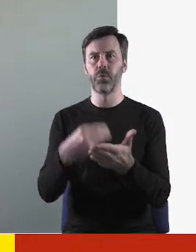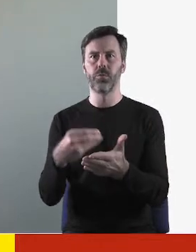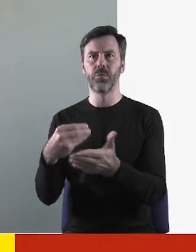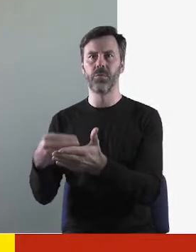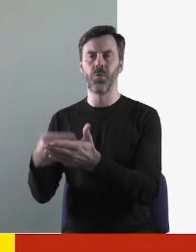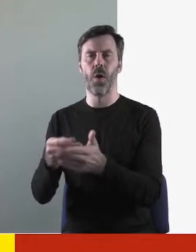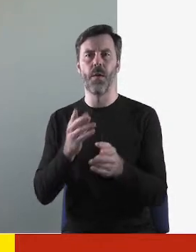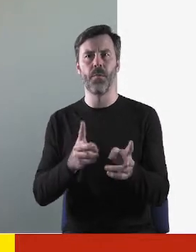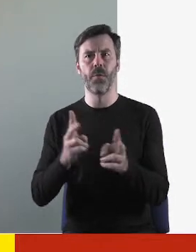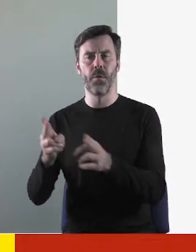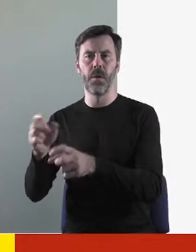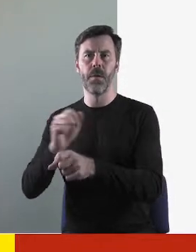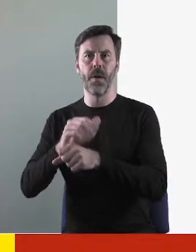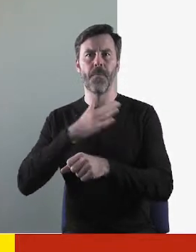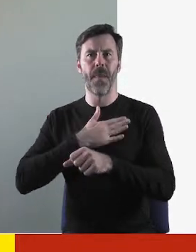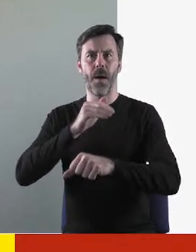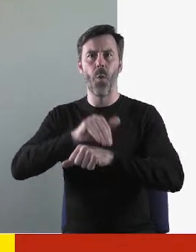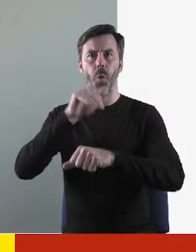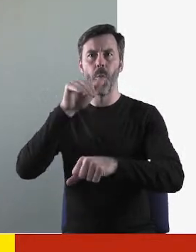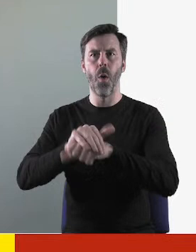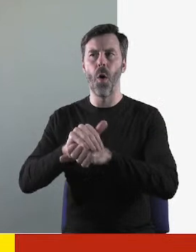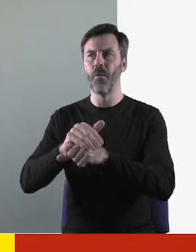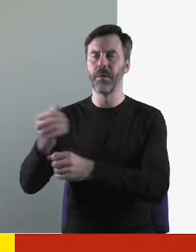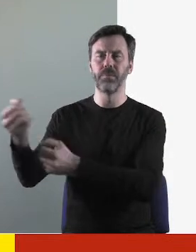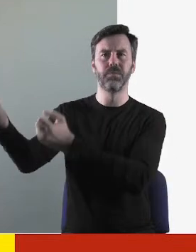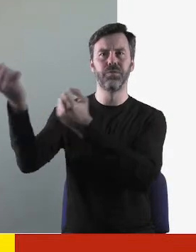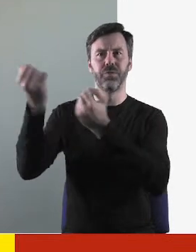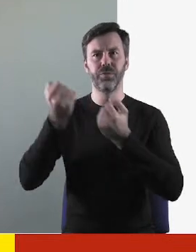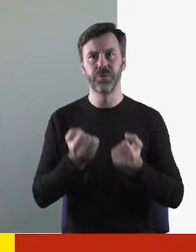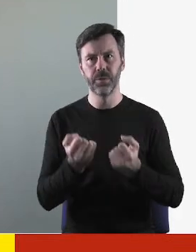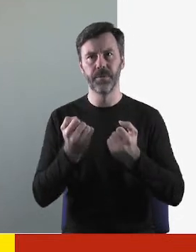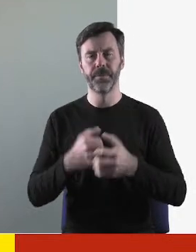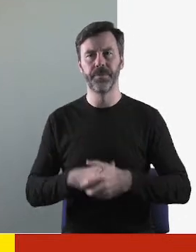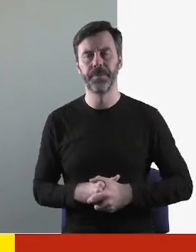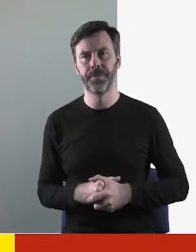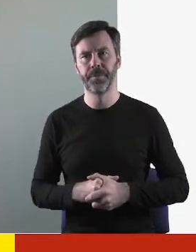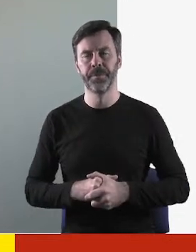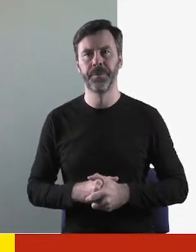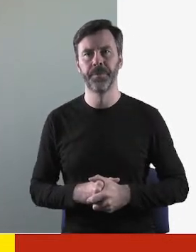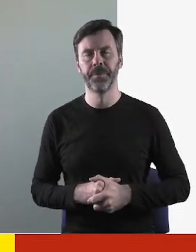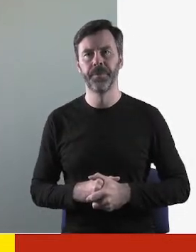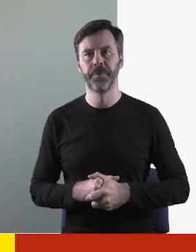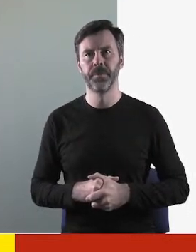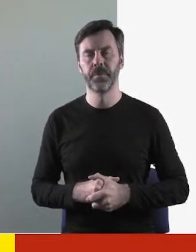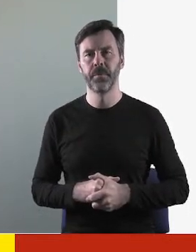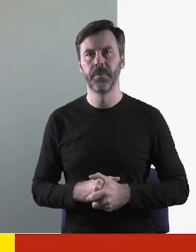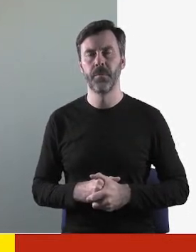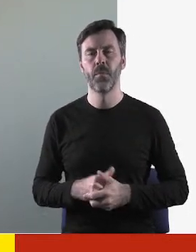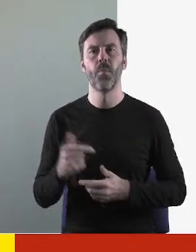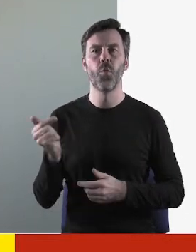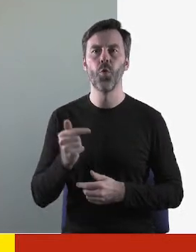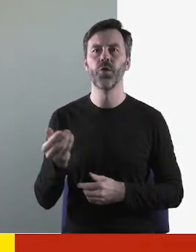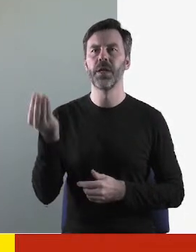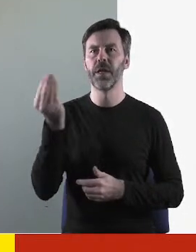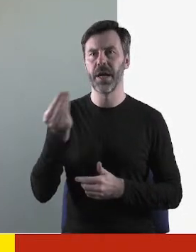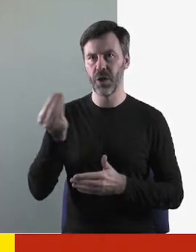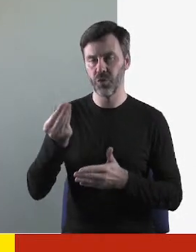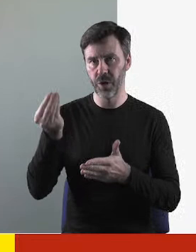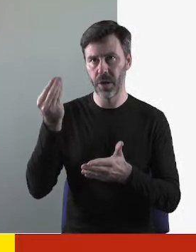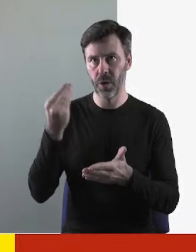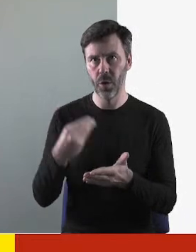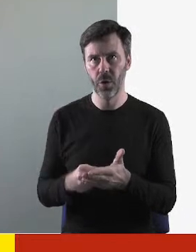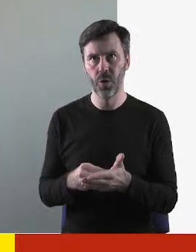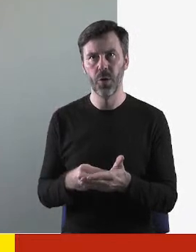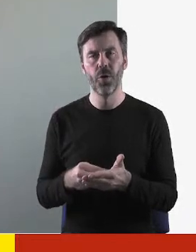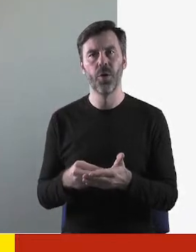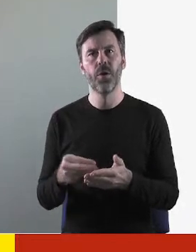podpisujemy umowy z kontrahentami. Zostało nam jeszcze do zakupienia i wydawania